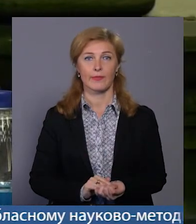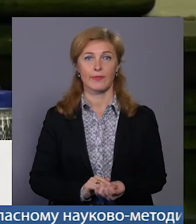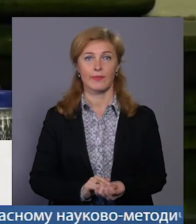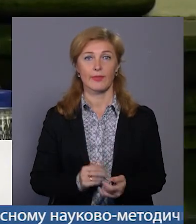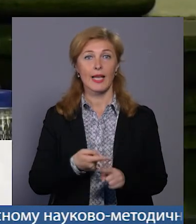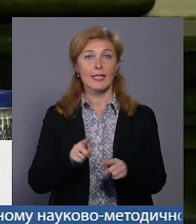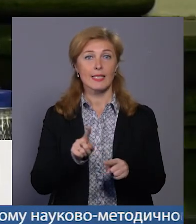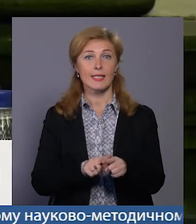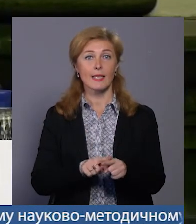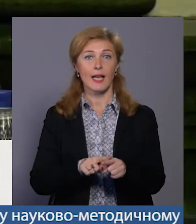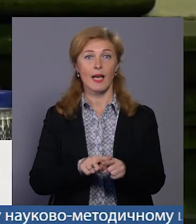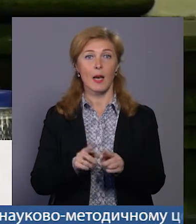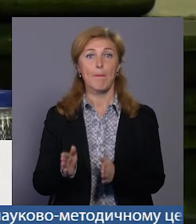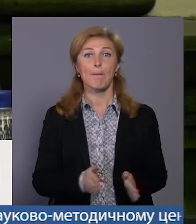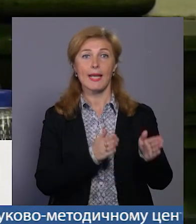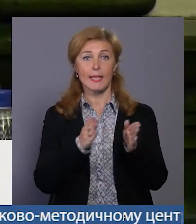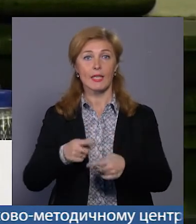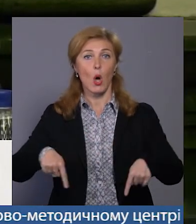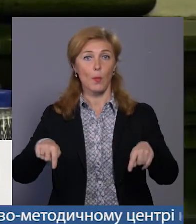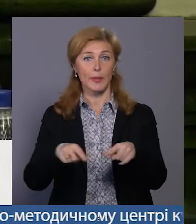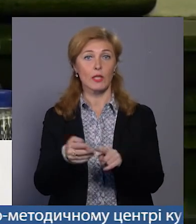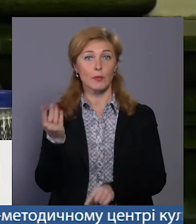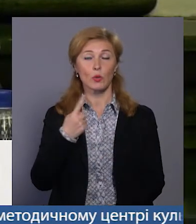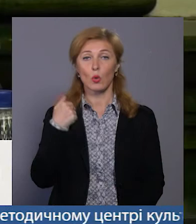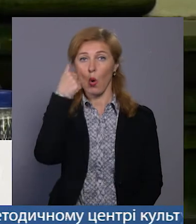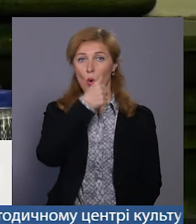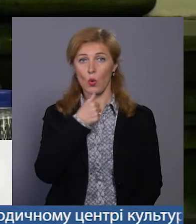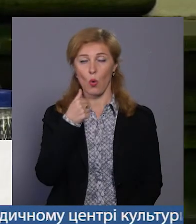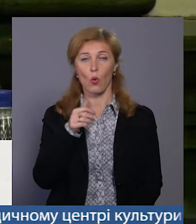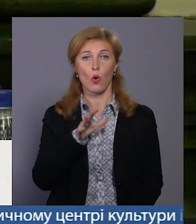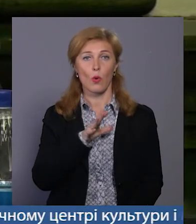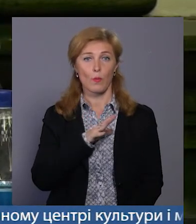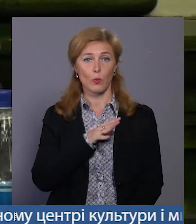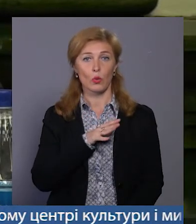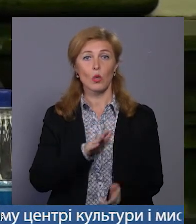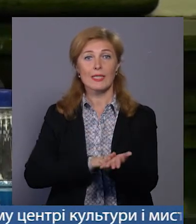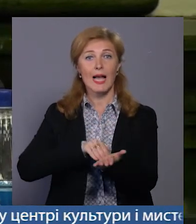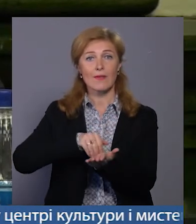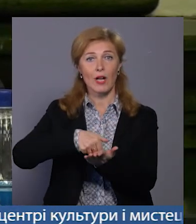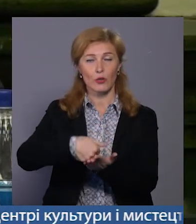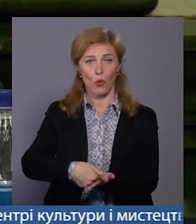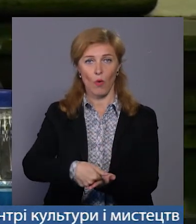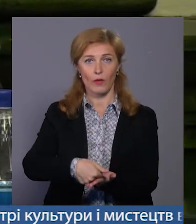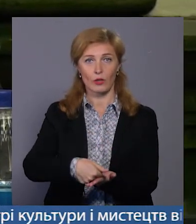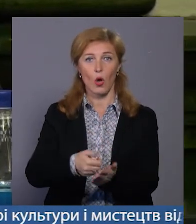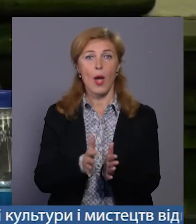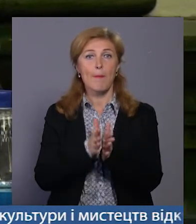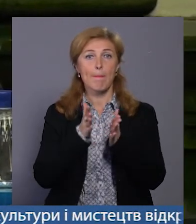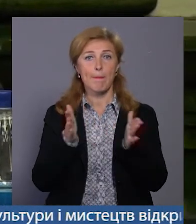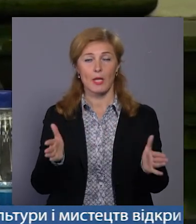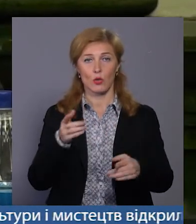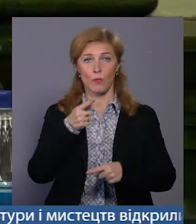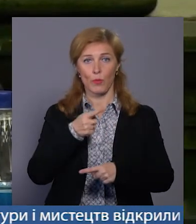Це перехідні об'єкти з минулого року. В минулому році було заасфальтовано більшу